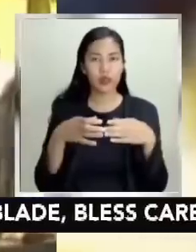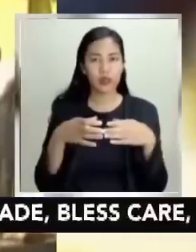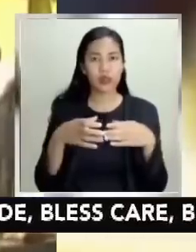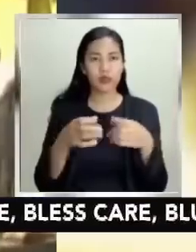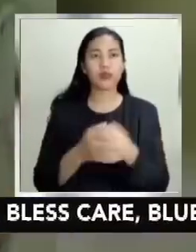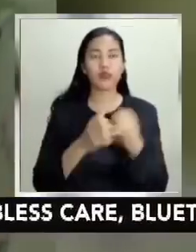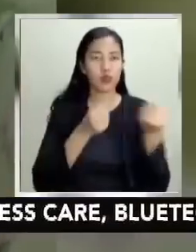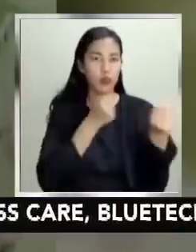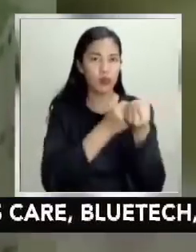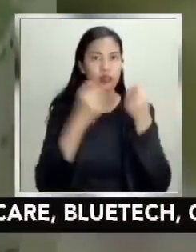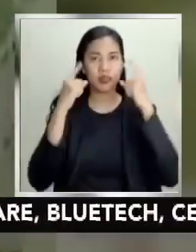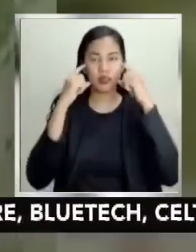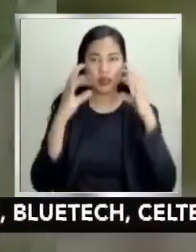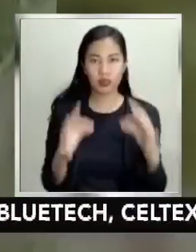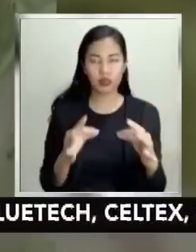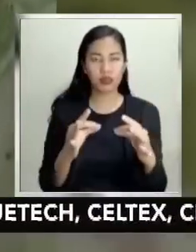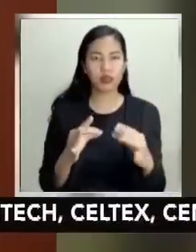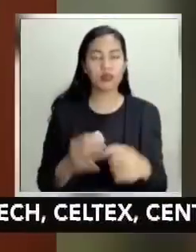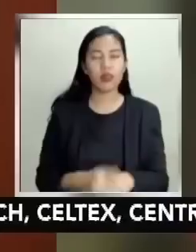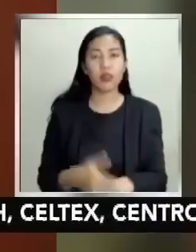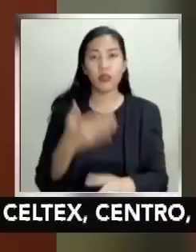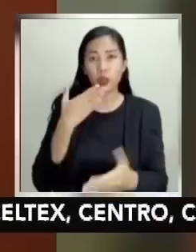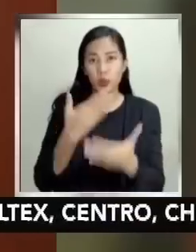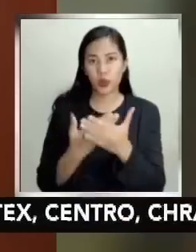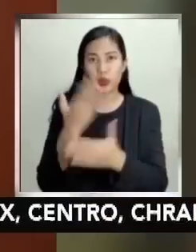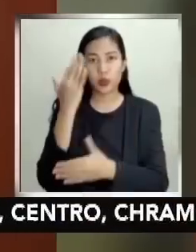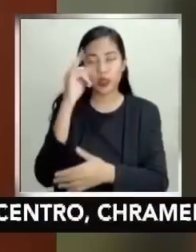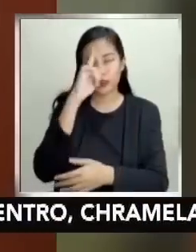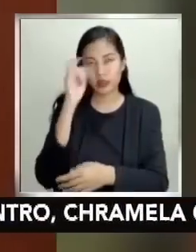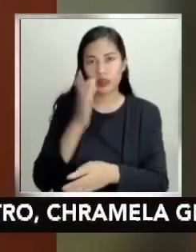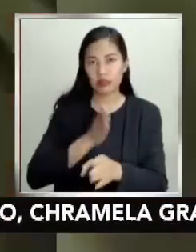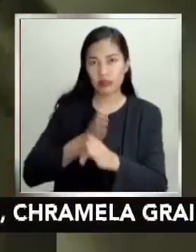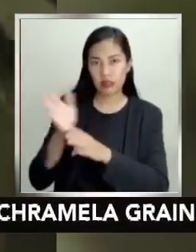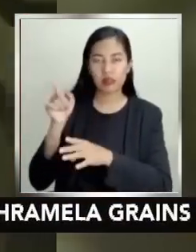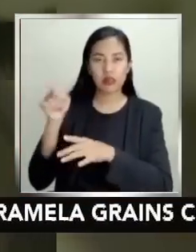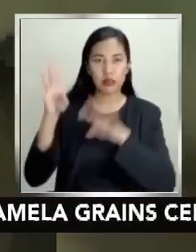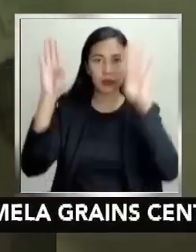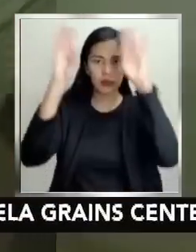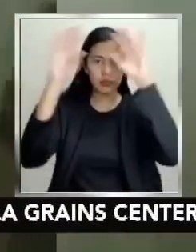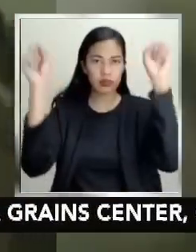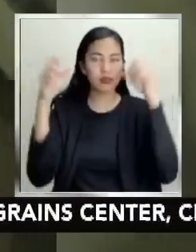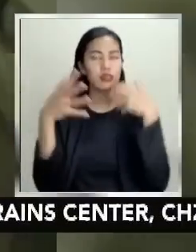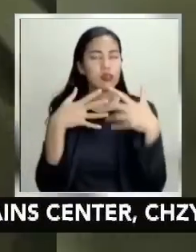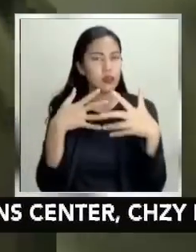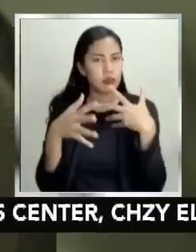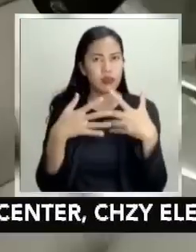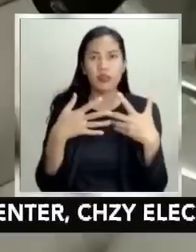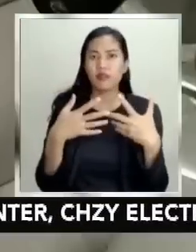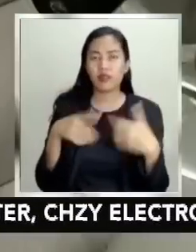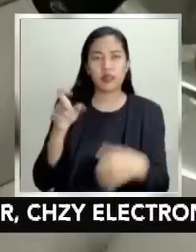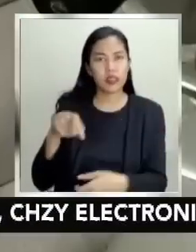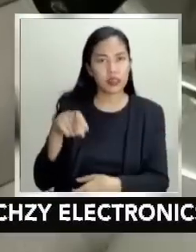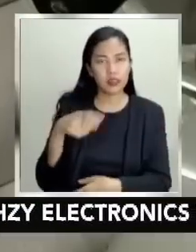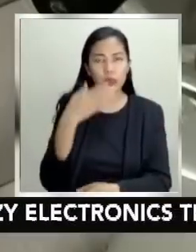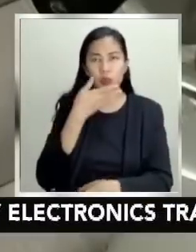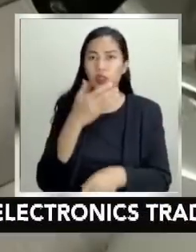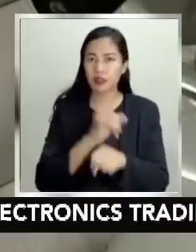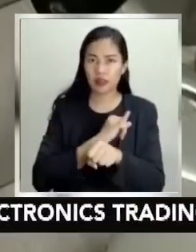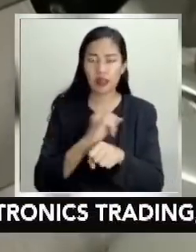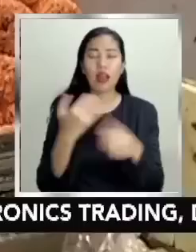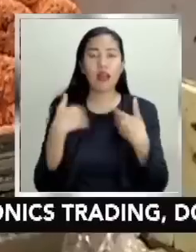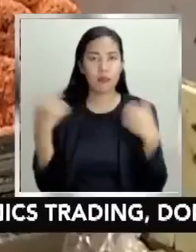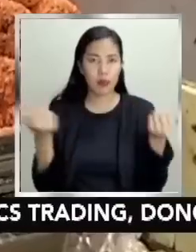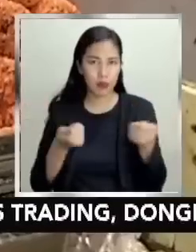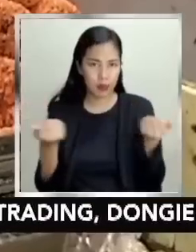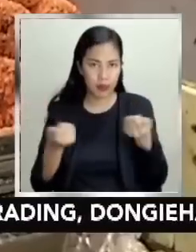kasi direct link tayo sa presidente. So kung ano ang kailangan ng sugar industry, nandyan siya. He can relay